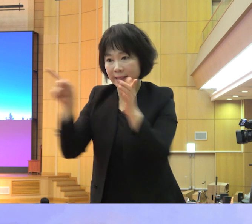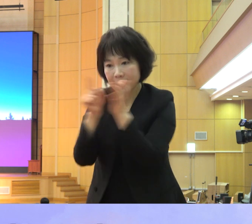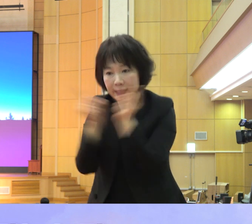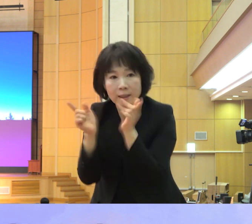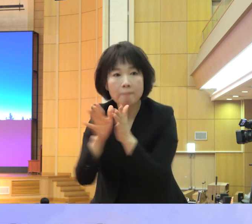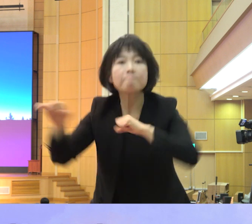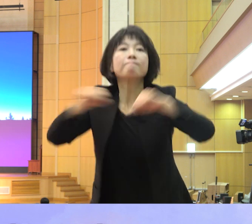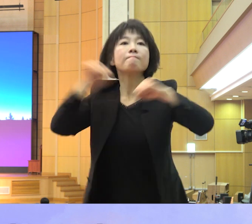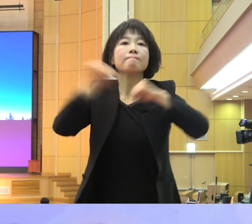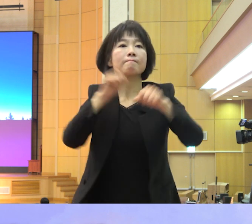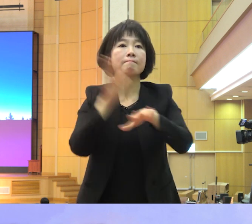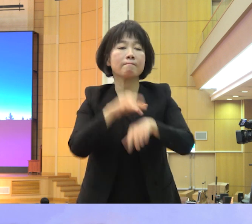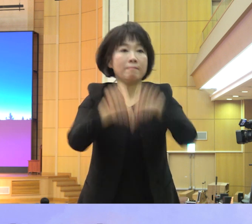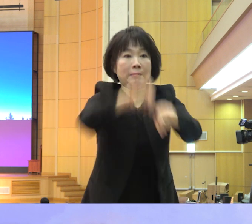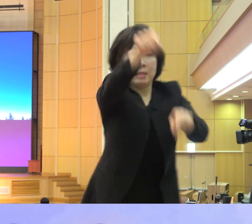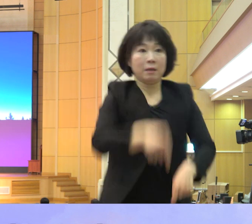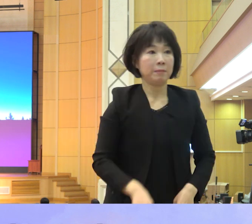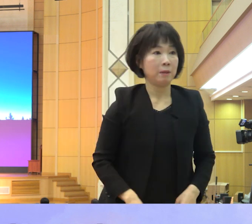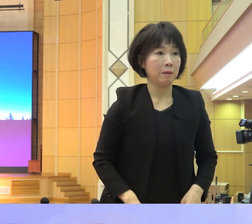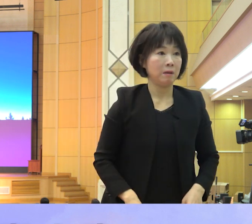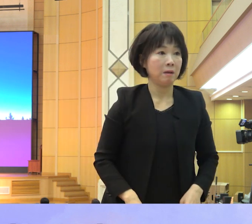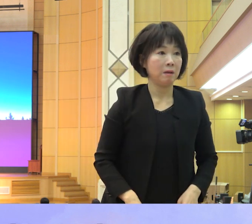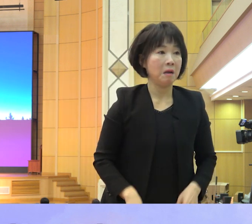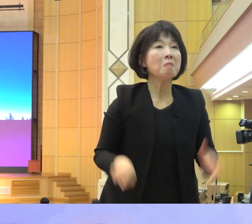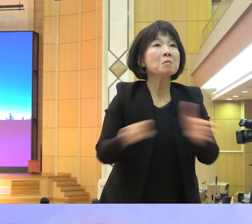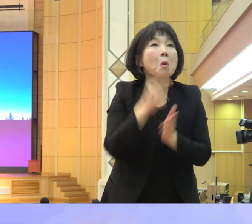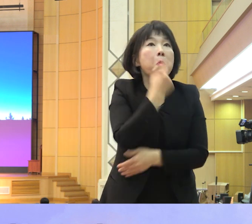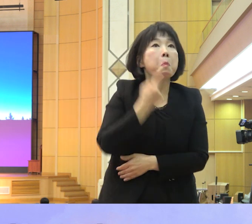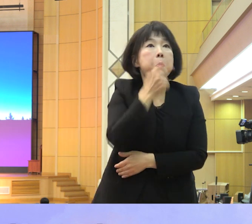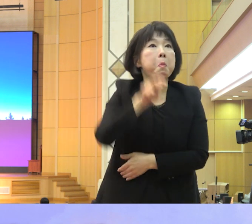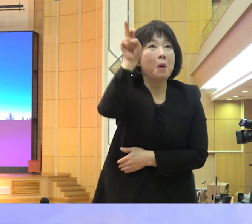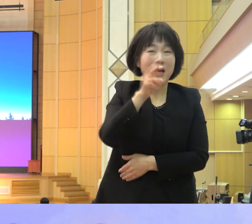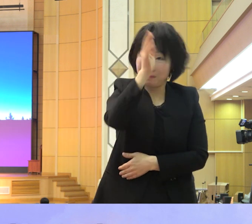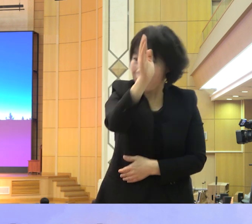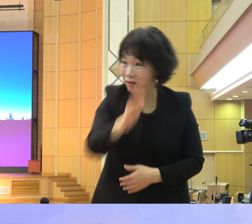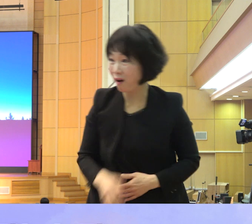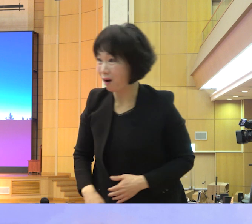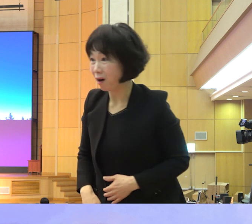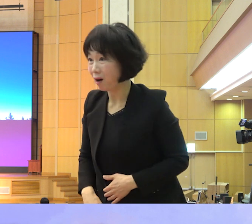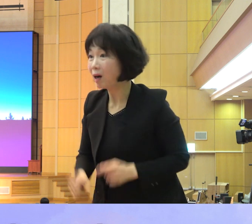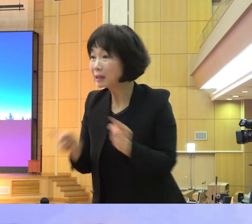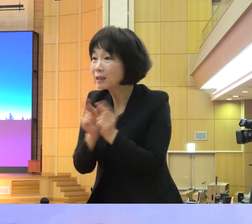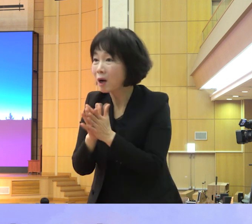보십시오. 12제자가 바다에서 풍랑 만났을 때에도